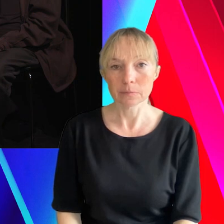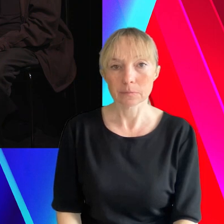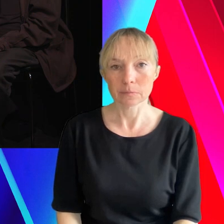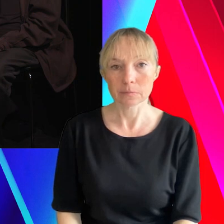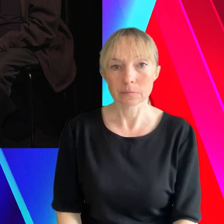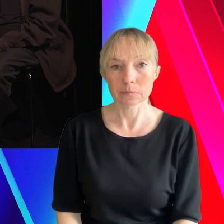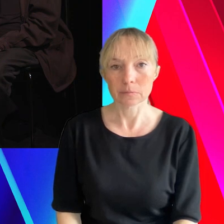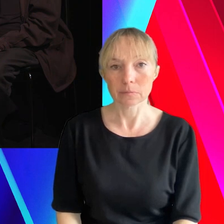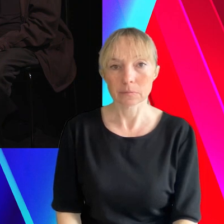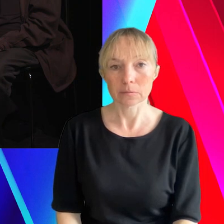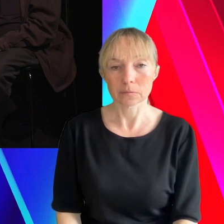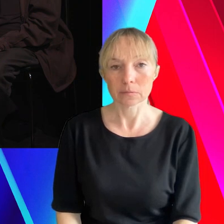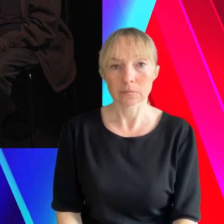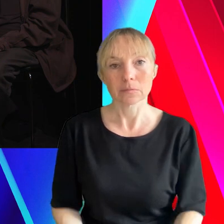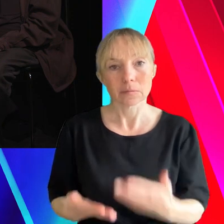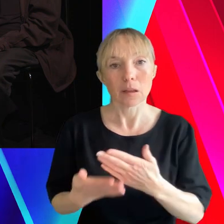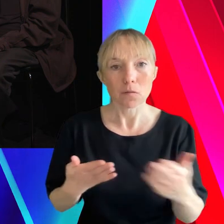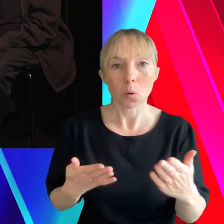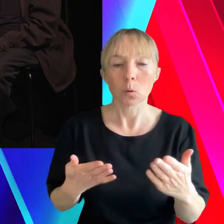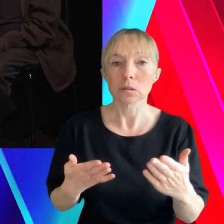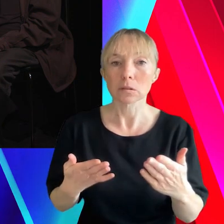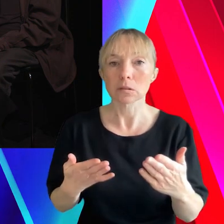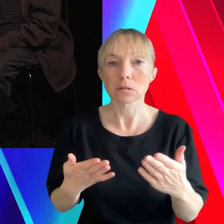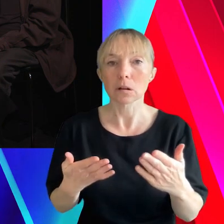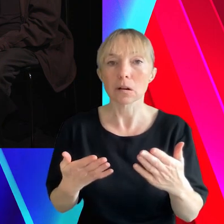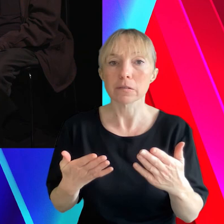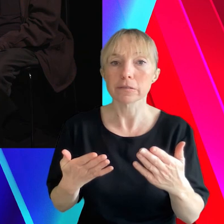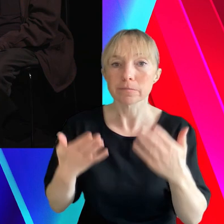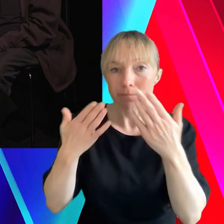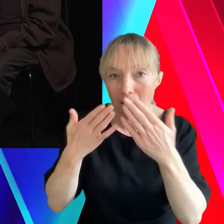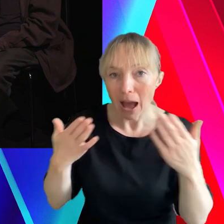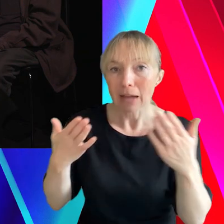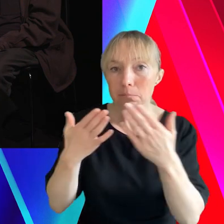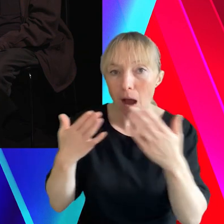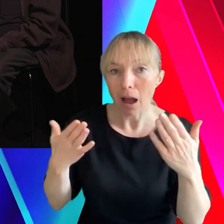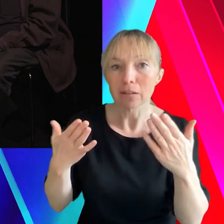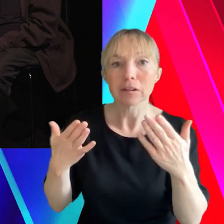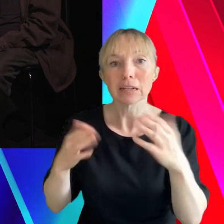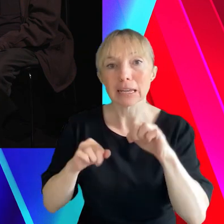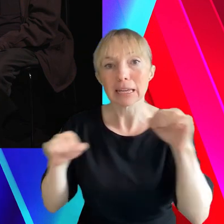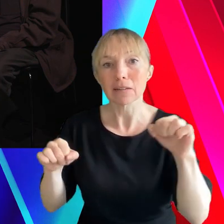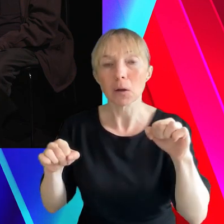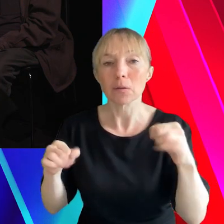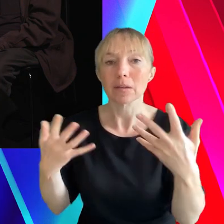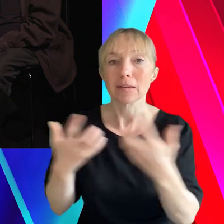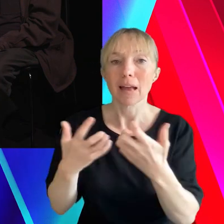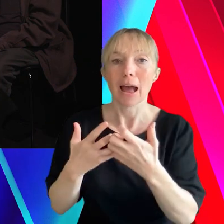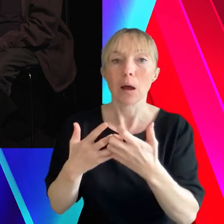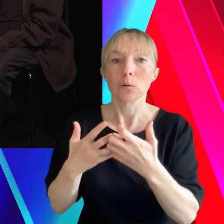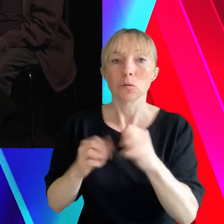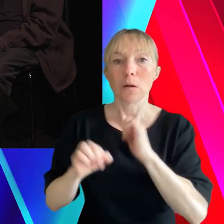اجتماعی پنهانه. And of course, this tendency of admiring heroes is a way to run away from your own